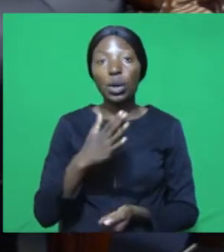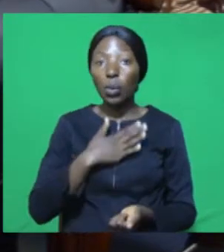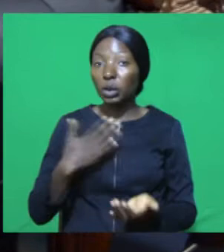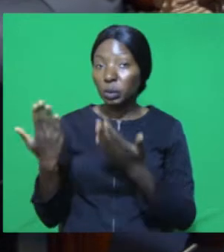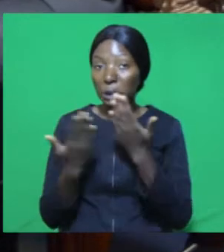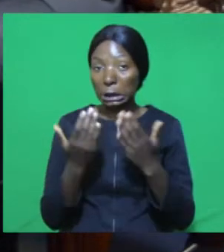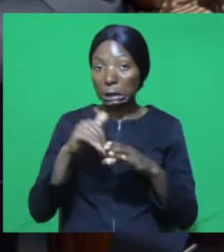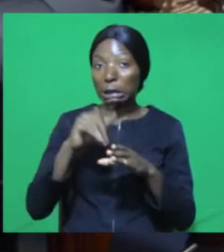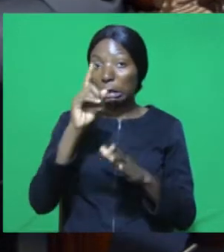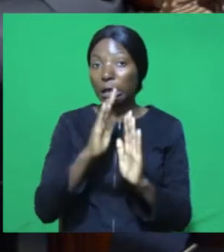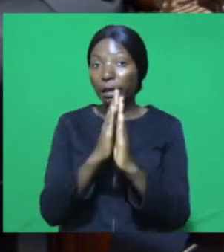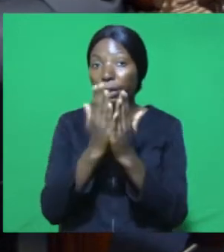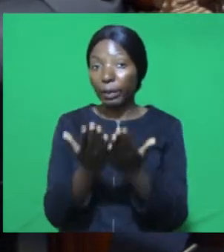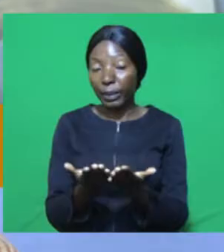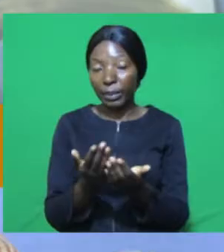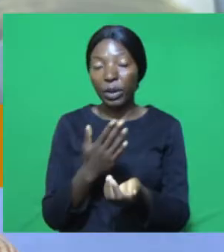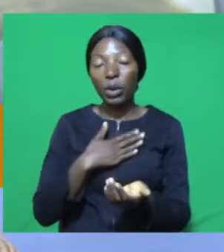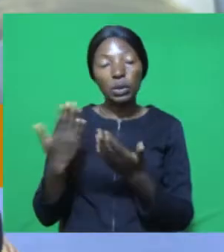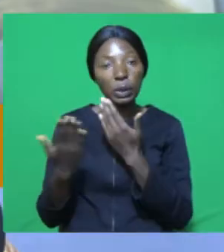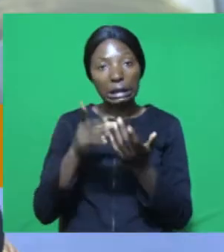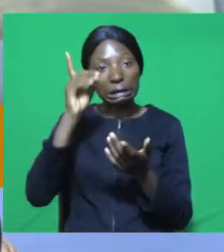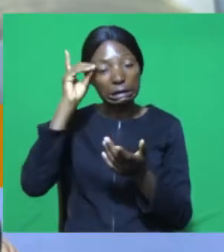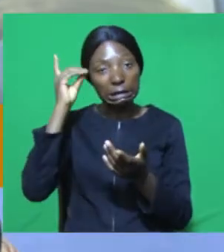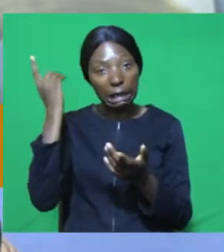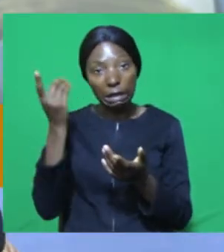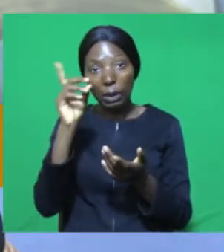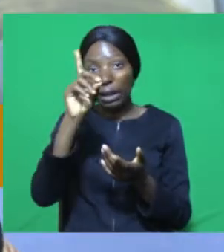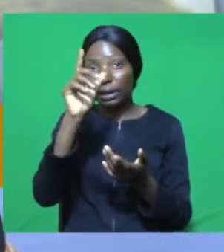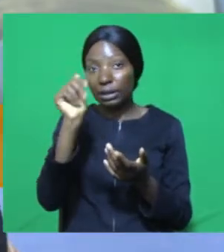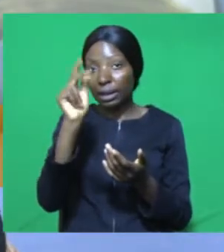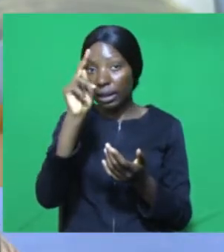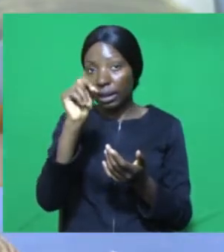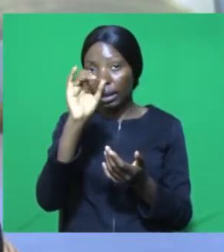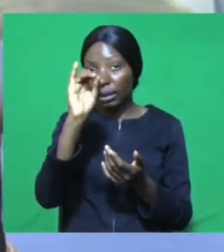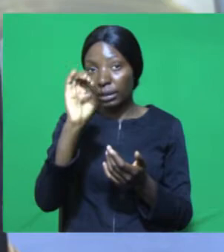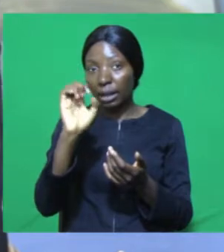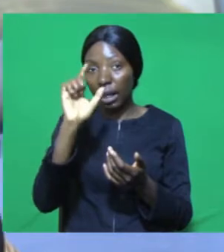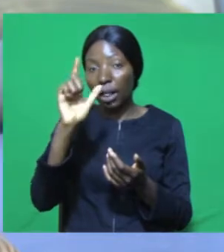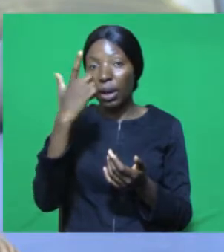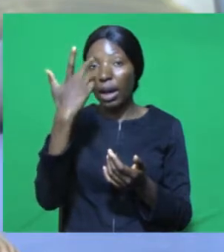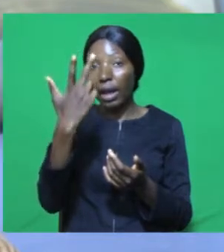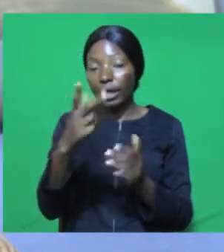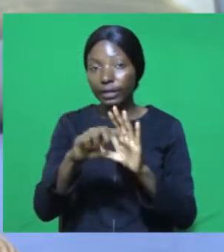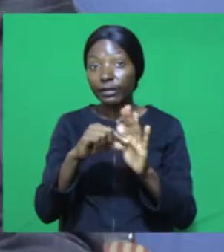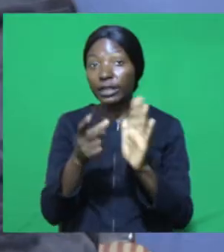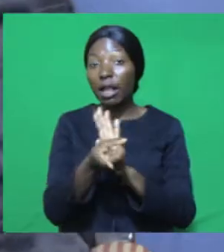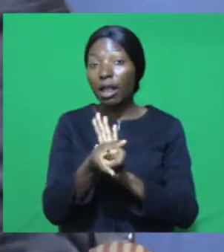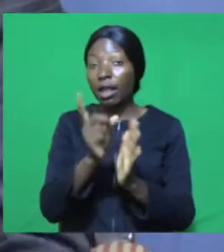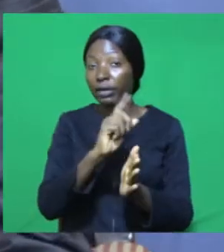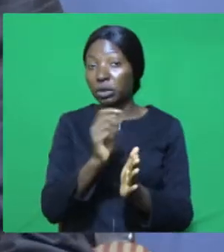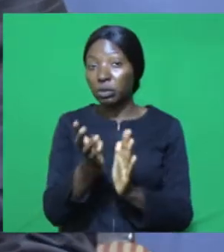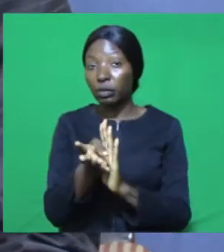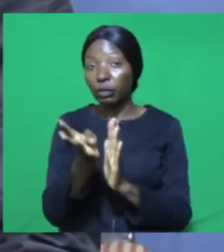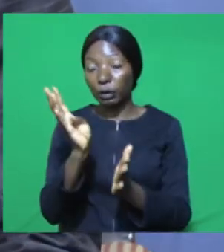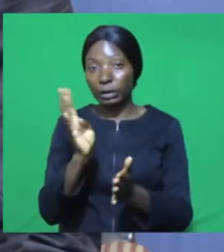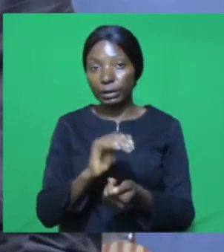regai tibatangoenda mukati mekuverenga zvokuti verengere Daniel 8 verse 11 to 14. Daniel